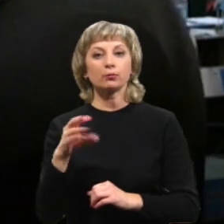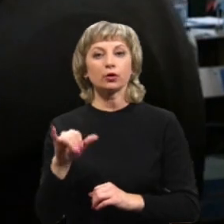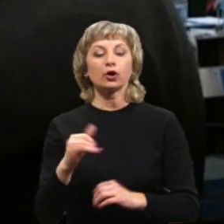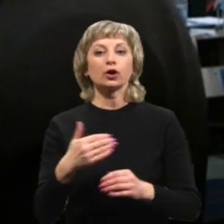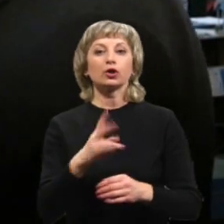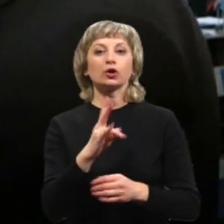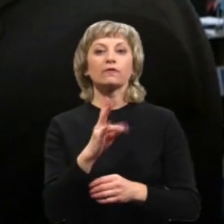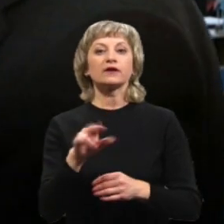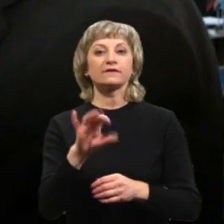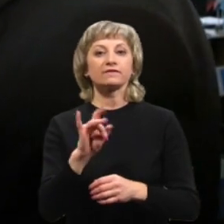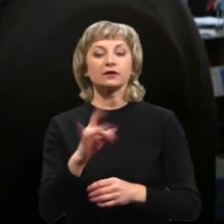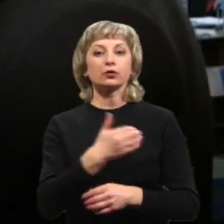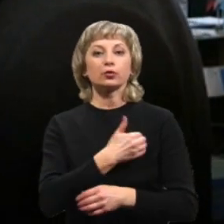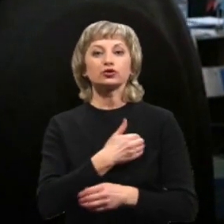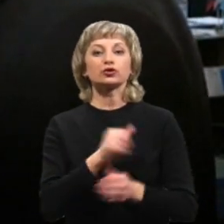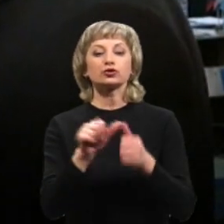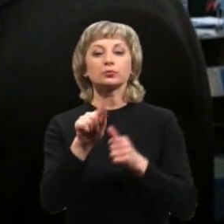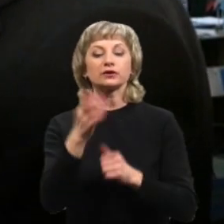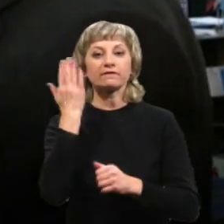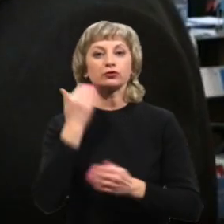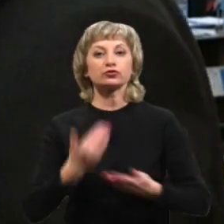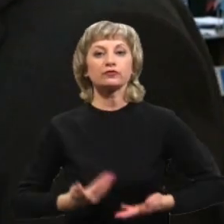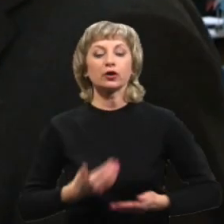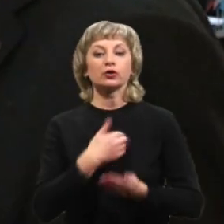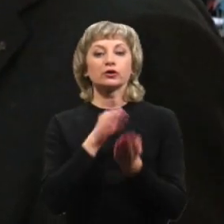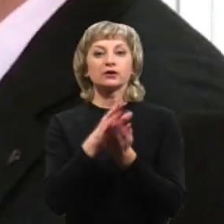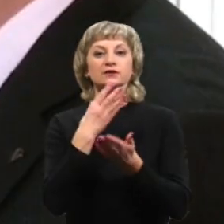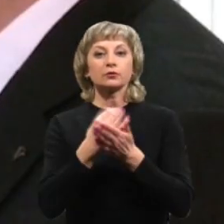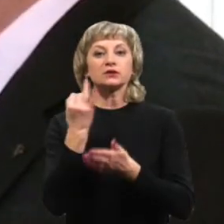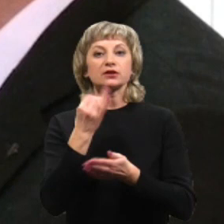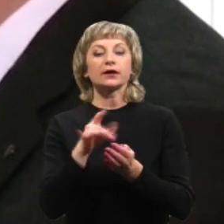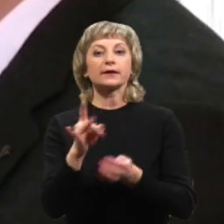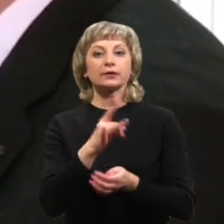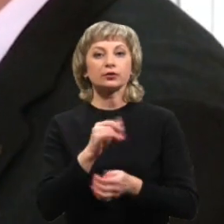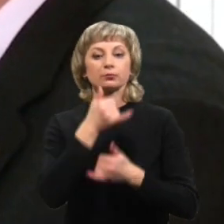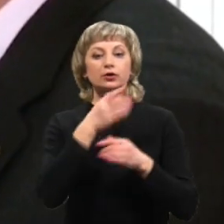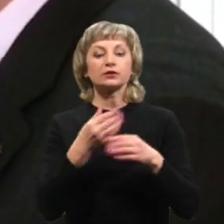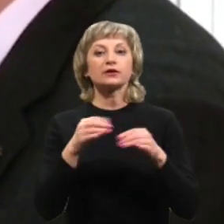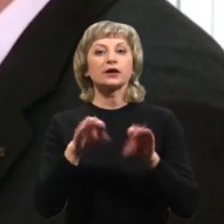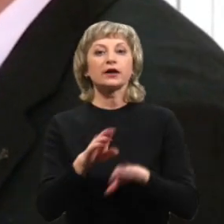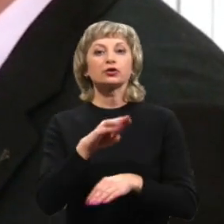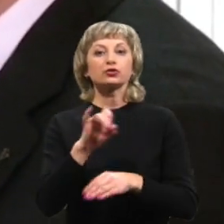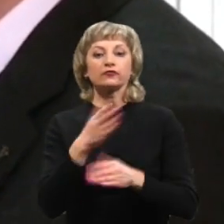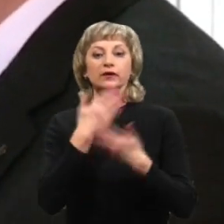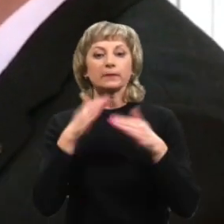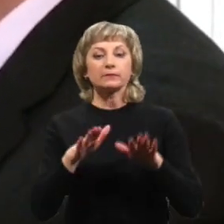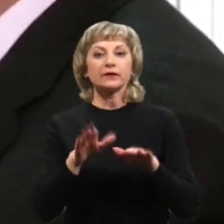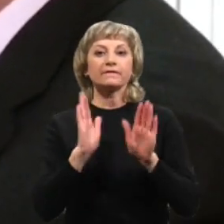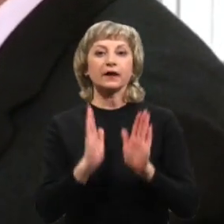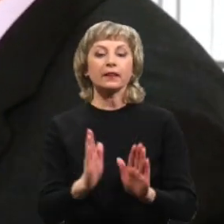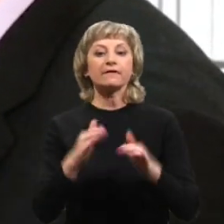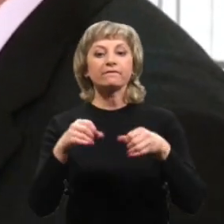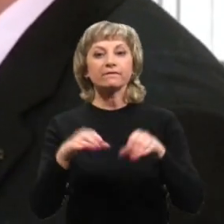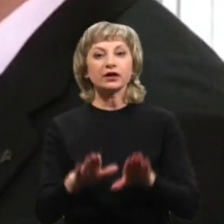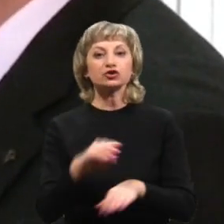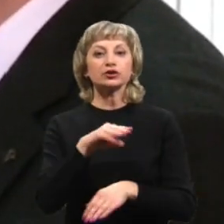хочуть кладовища. Особливо ті, що там давно живуть, хочуть кладовища в своєму історичному районі. Ми не змогли вирішити в Тютьковича, бо вже немає місця, але вирішили